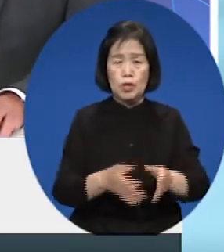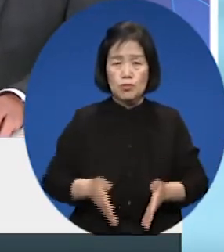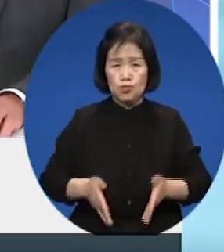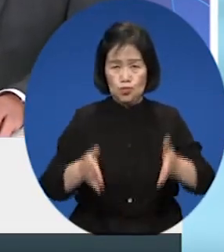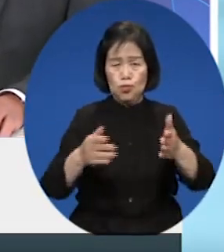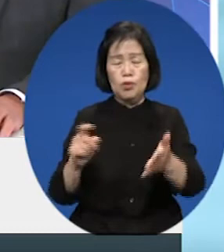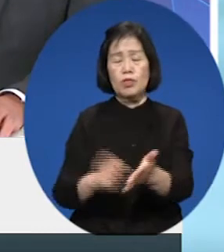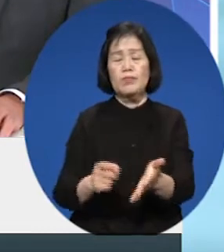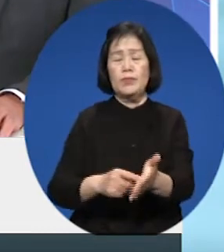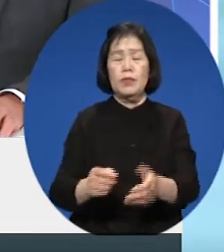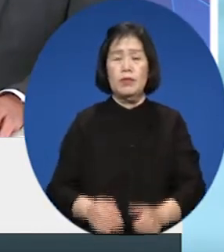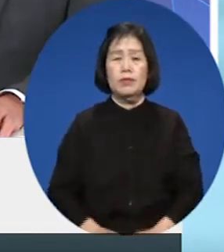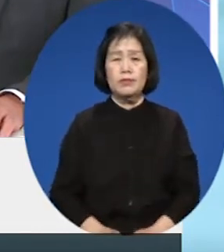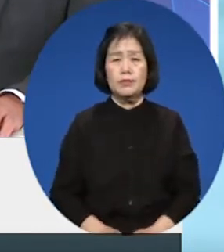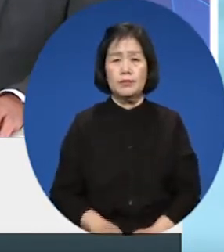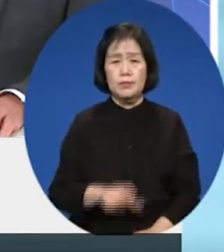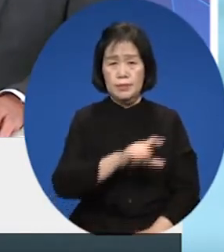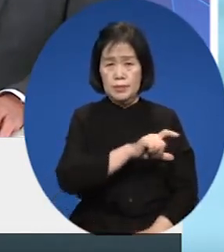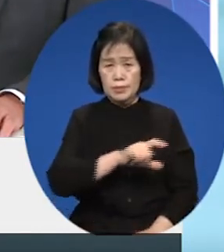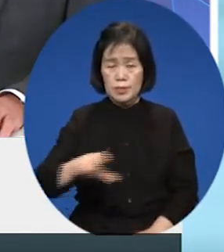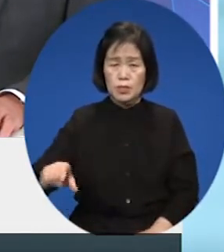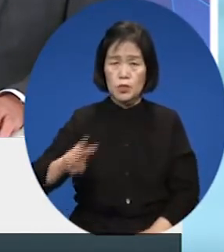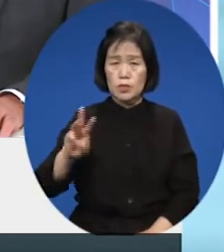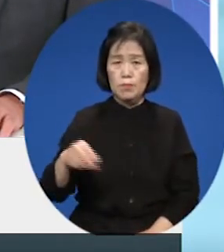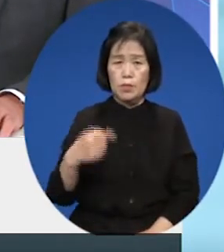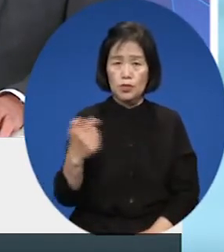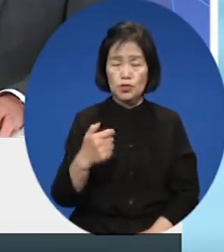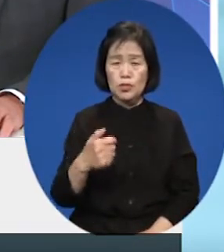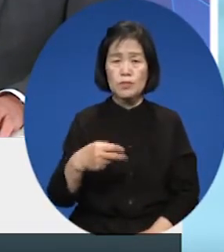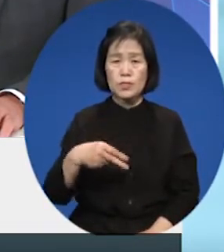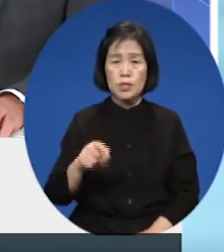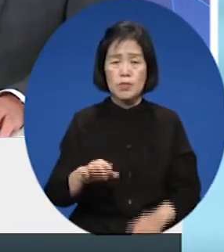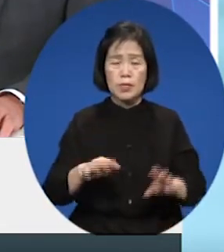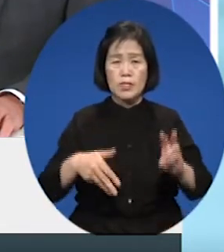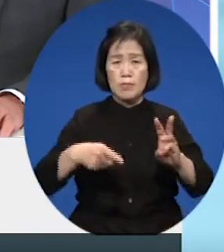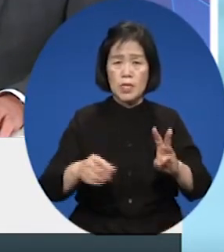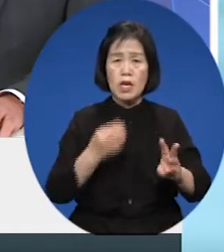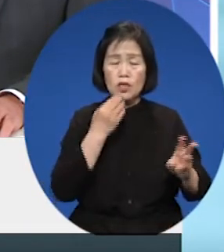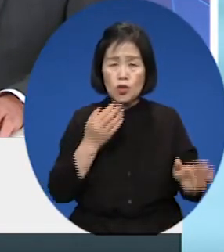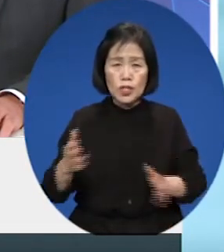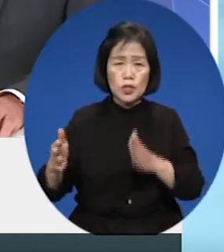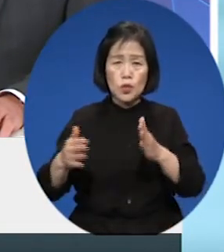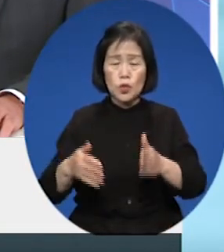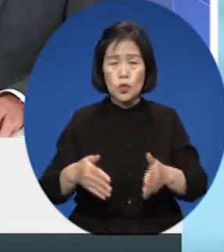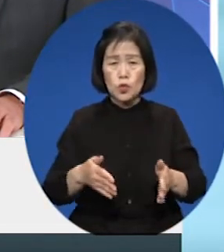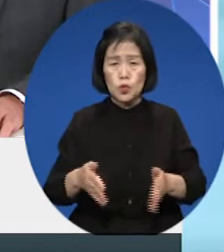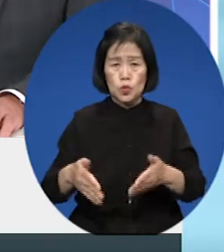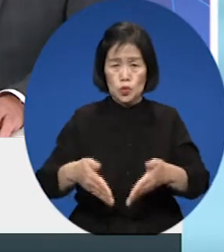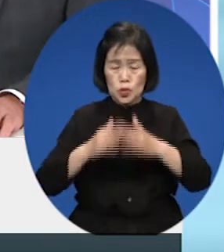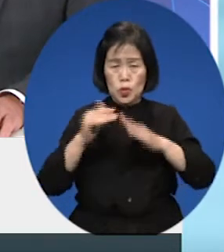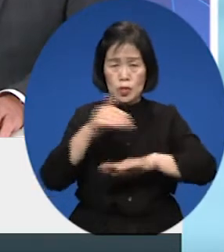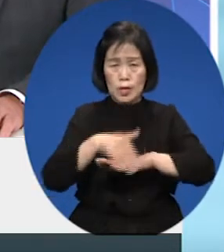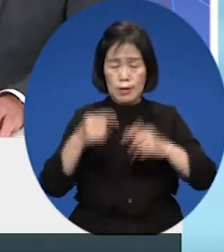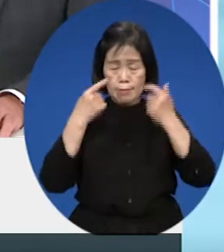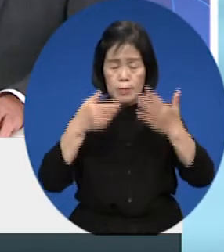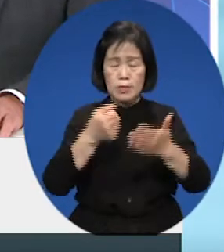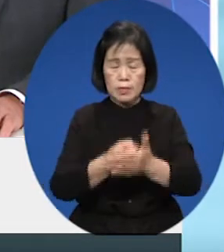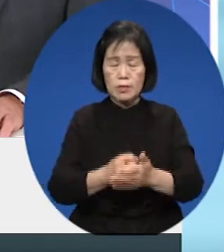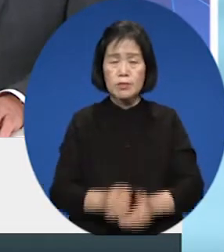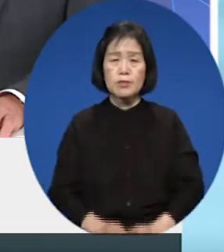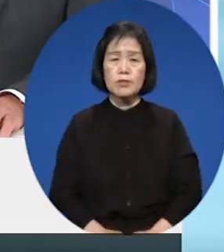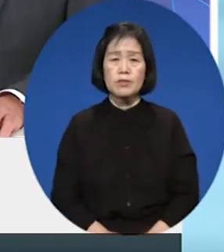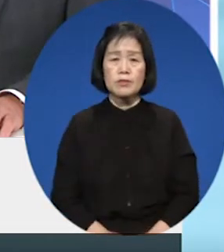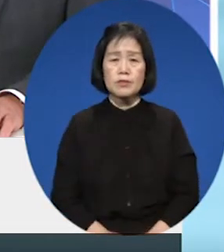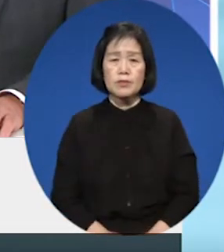데요 지방도 360 퍼서 뇌 도로가 2번째 3차 경기도 도로 건설 계획에 확장되었습니다 또한 회천 신도시